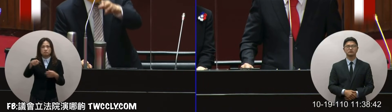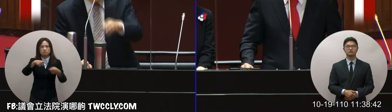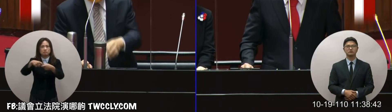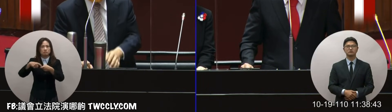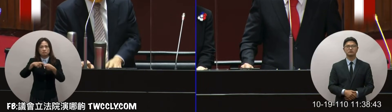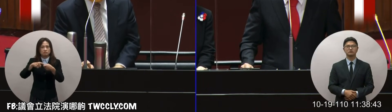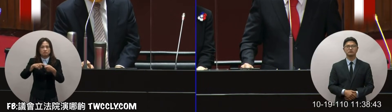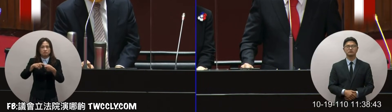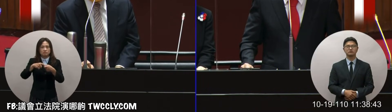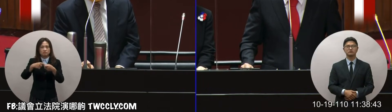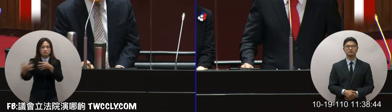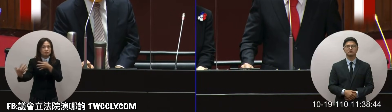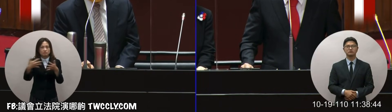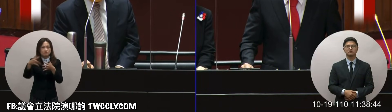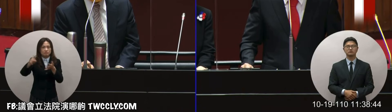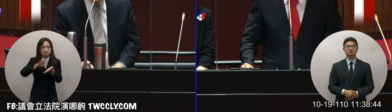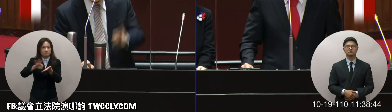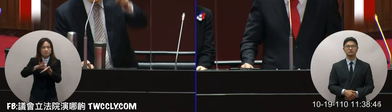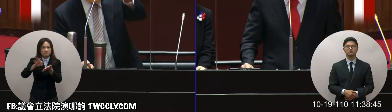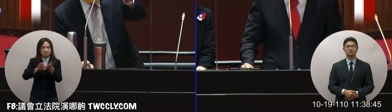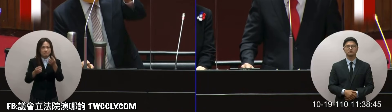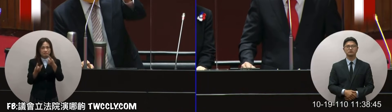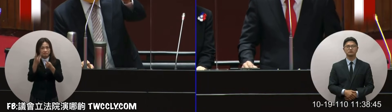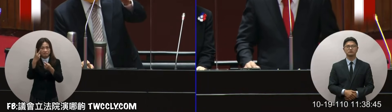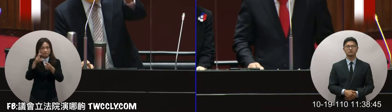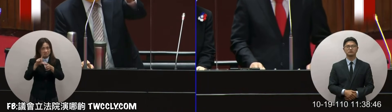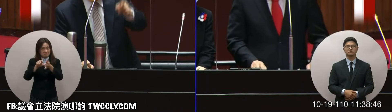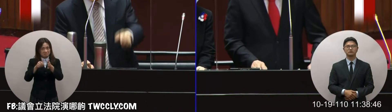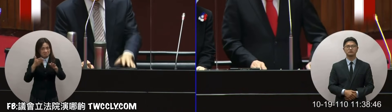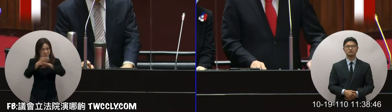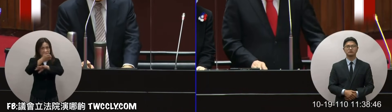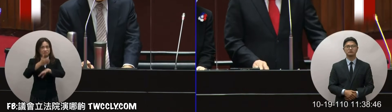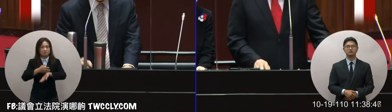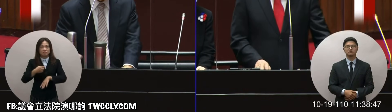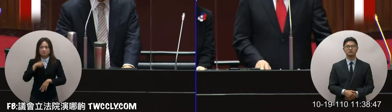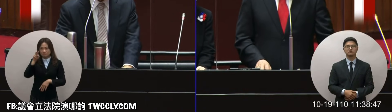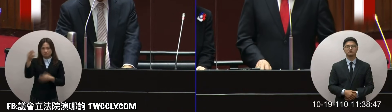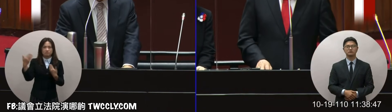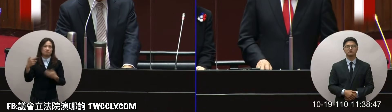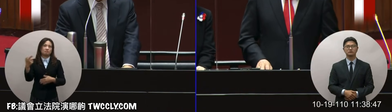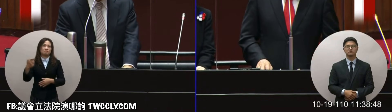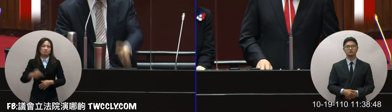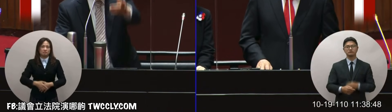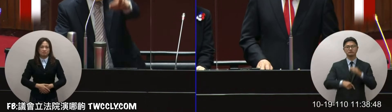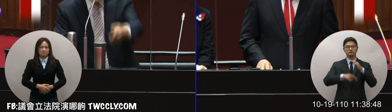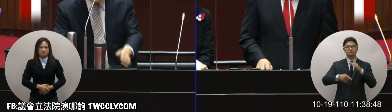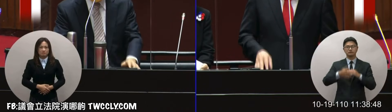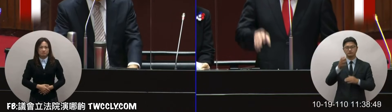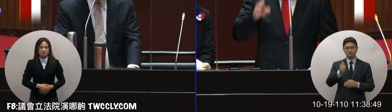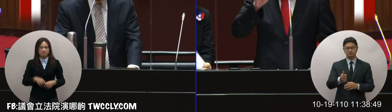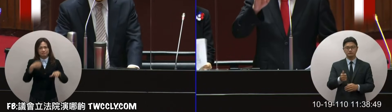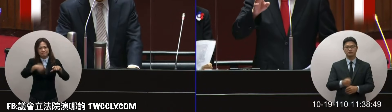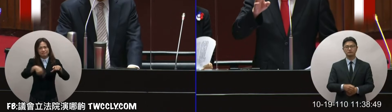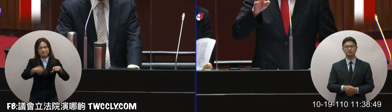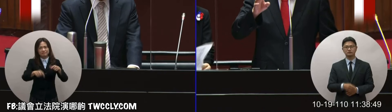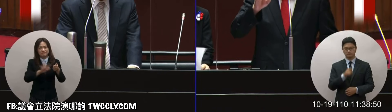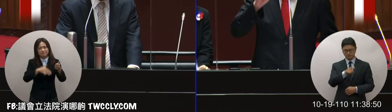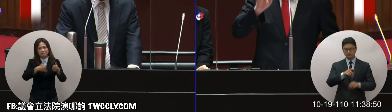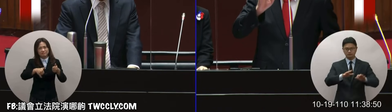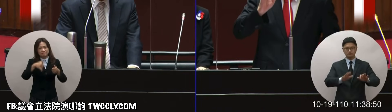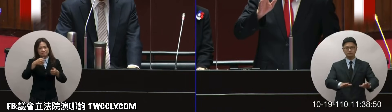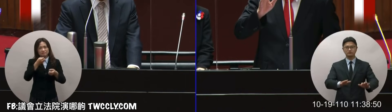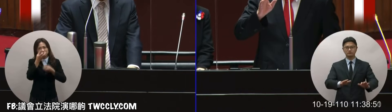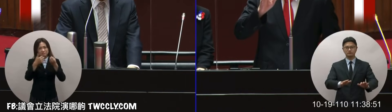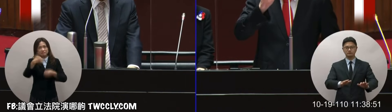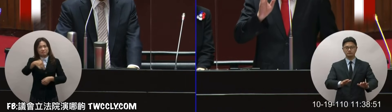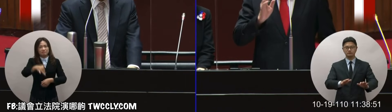给人家用超过2/3的时间了。你看，我看得很清楚。 院长， 叶委员都没有讲， 你只要